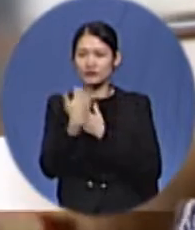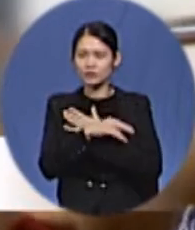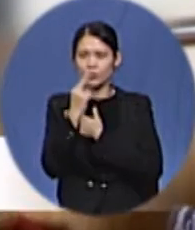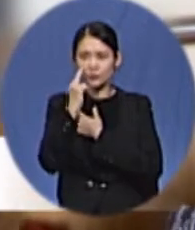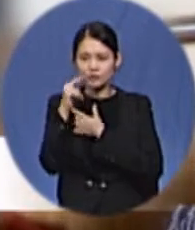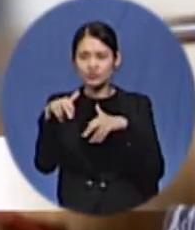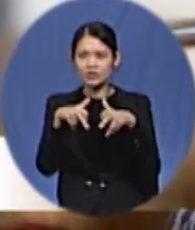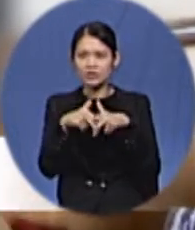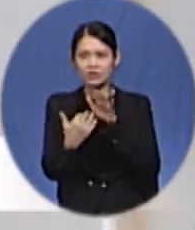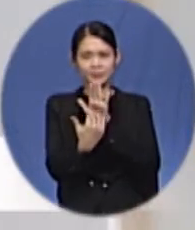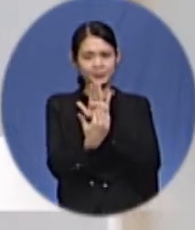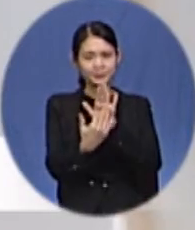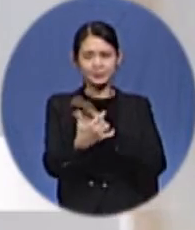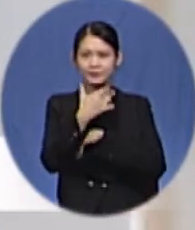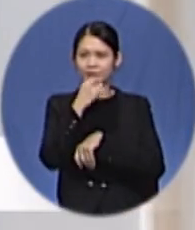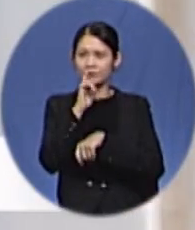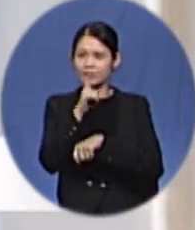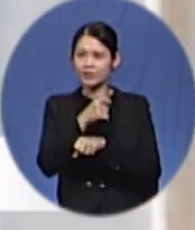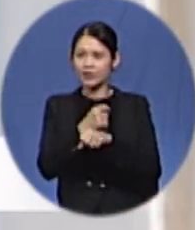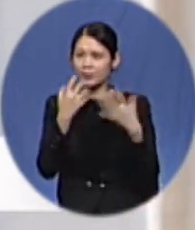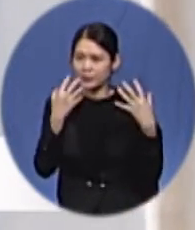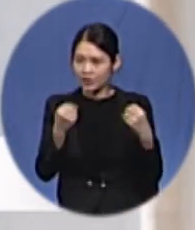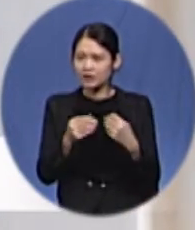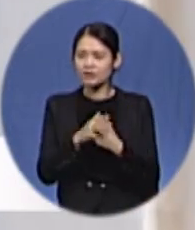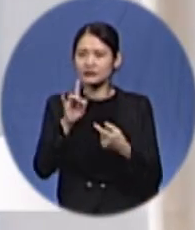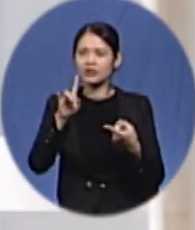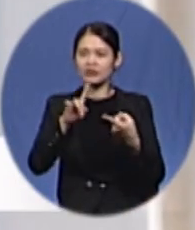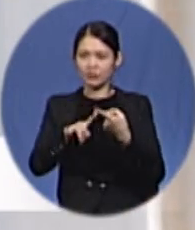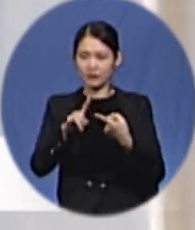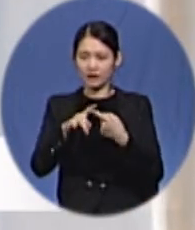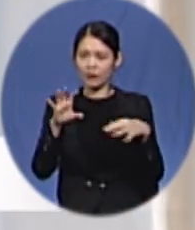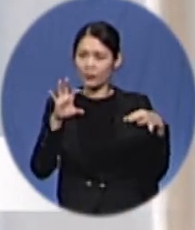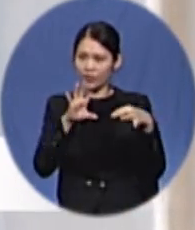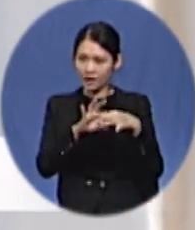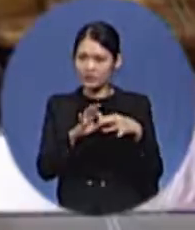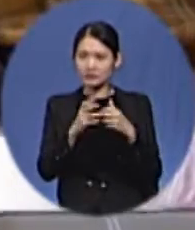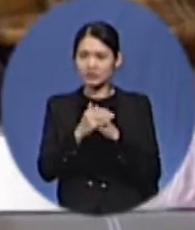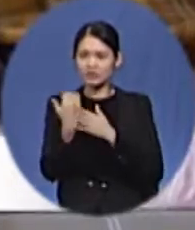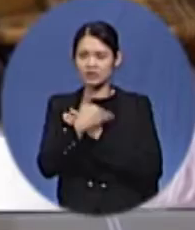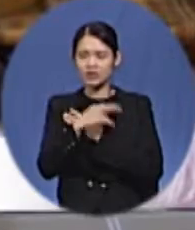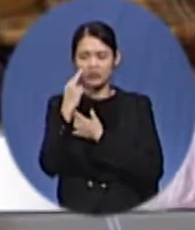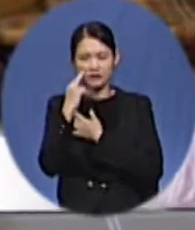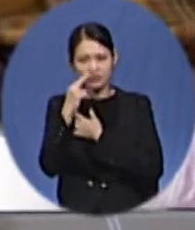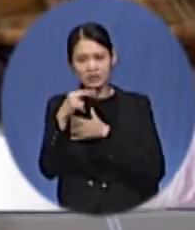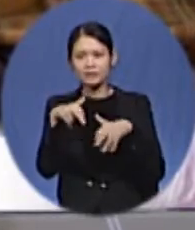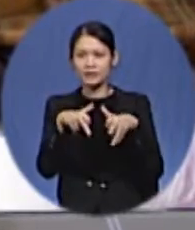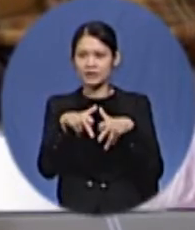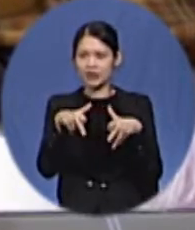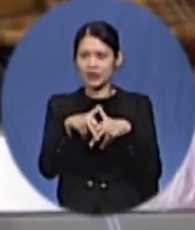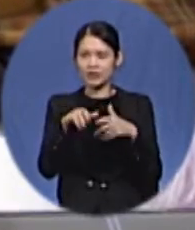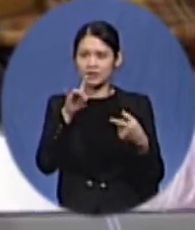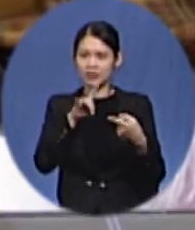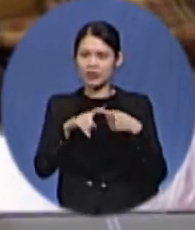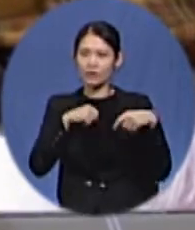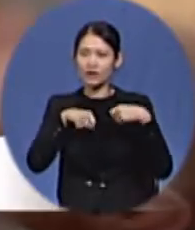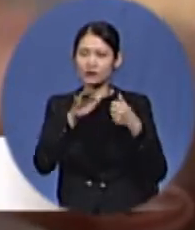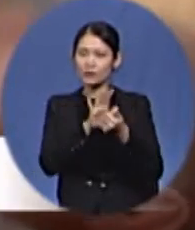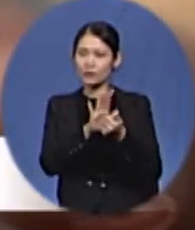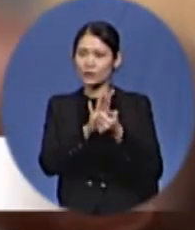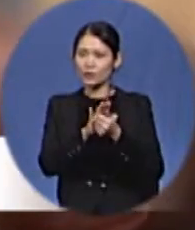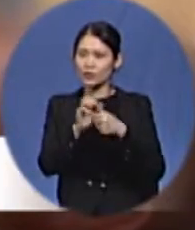장애인 기피 현상이 나타났습니다. 이에 복지부는 최중증 장애인에게 활동 보조 서비스를 제공하는